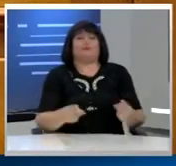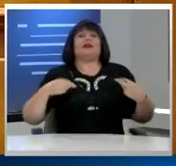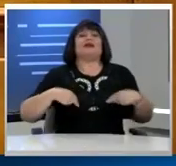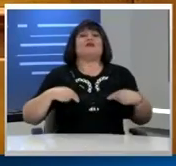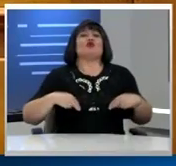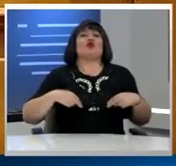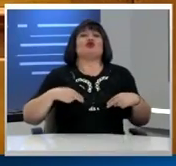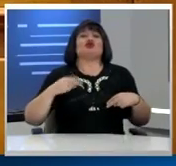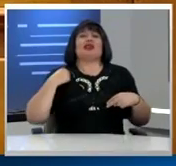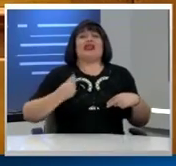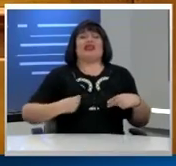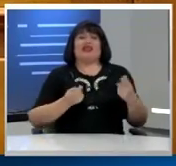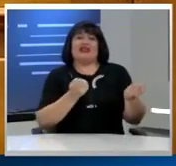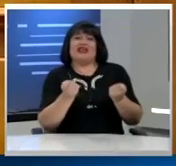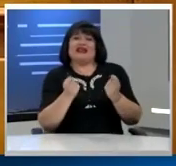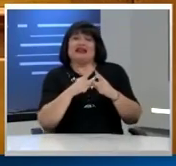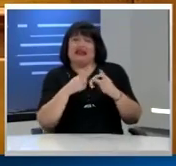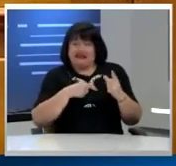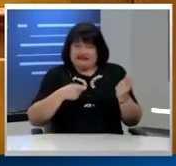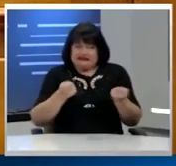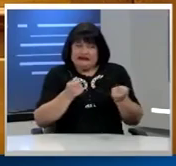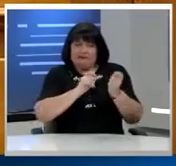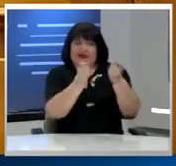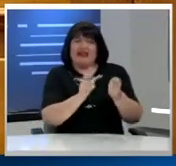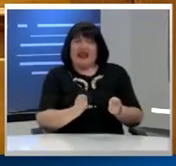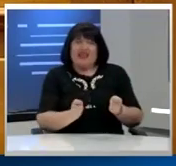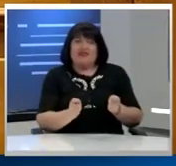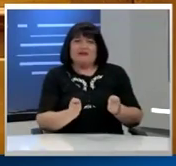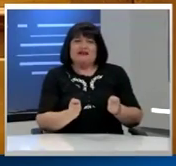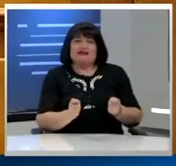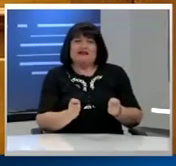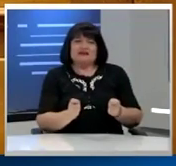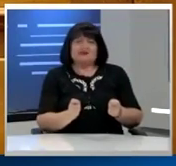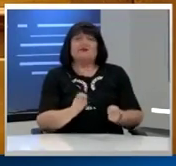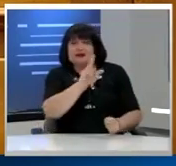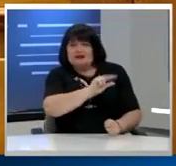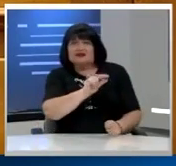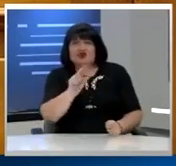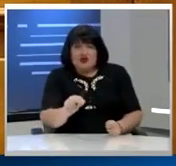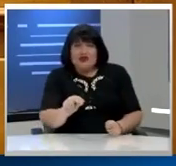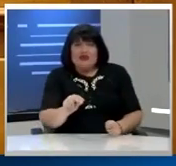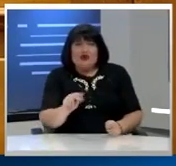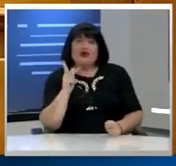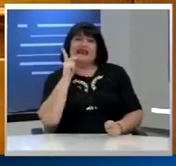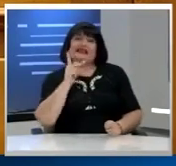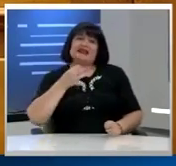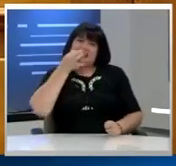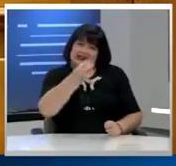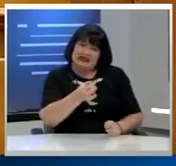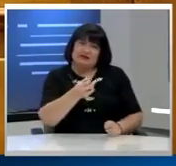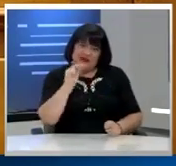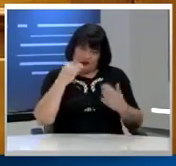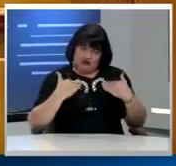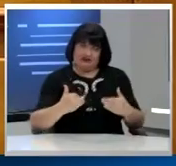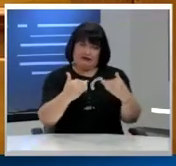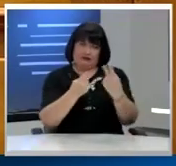υπουργός διοικητικής μεταρρύθμισης. Και κρατούσε ταυτόχρονα, όπως ο ίδιος ο κ. Κυριτσάκης είχε πει στην Επιτροπή Θεσμών και Διαφάνειας στη